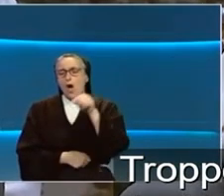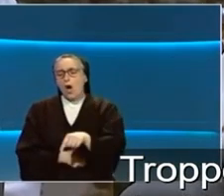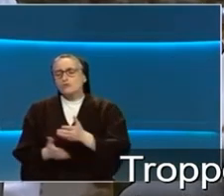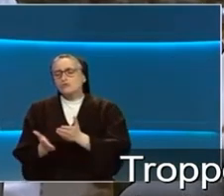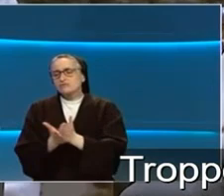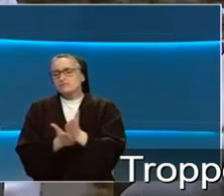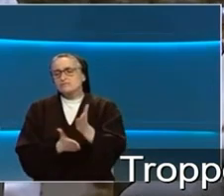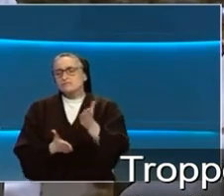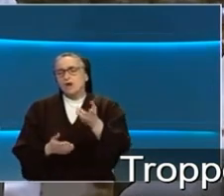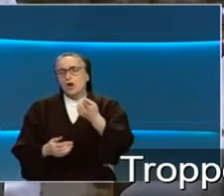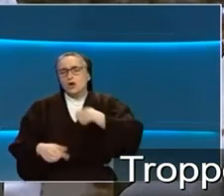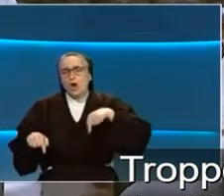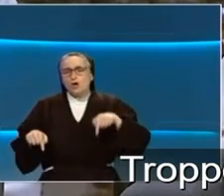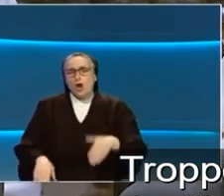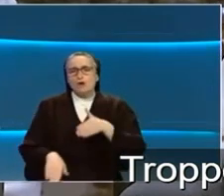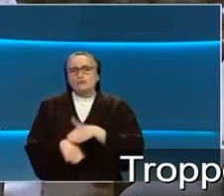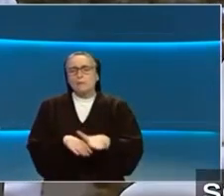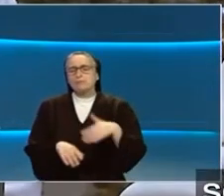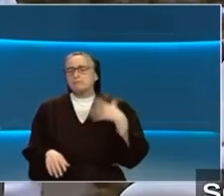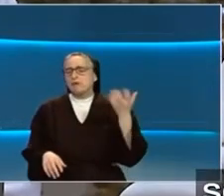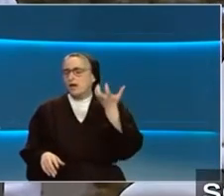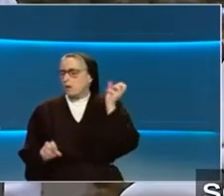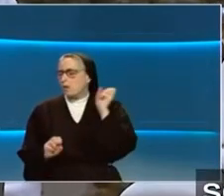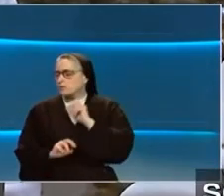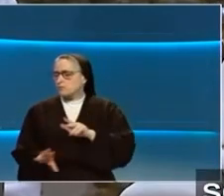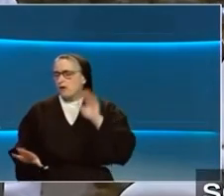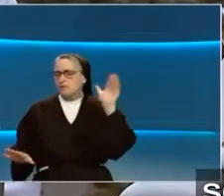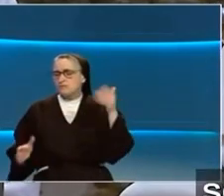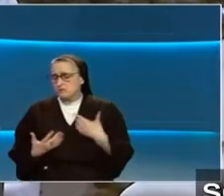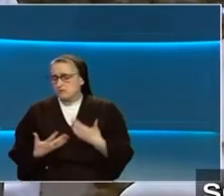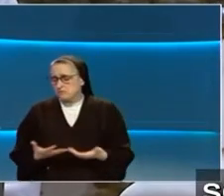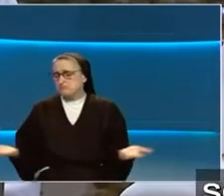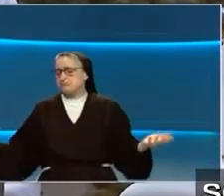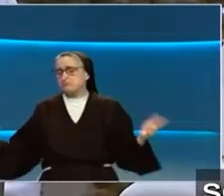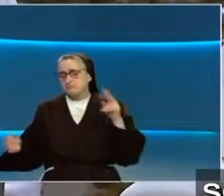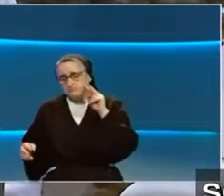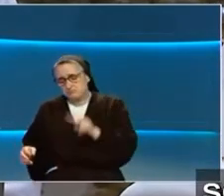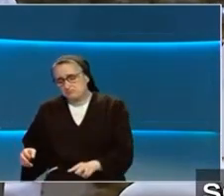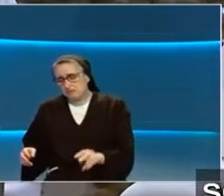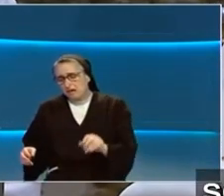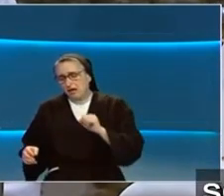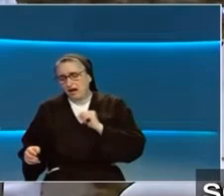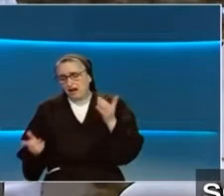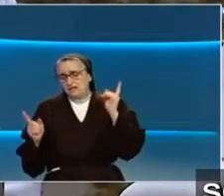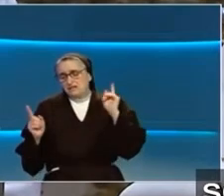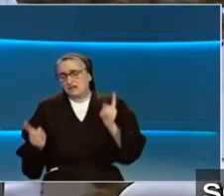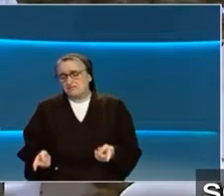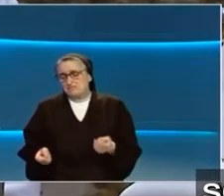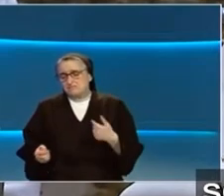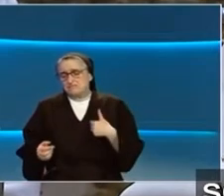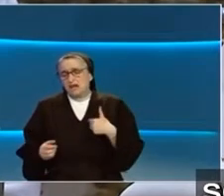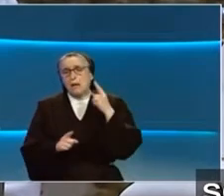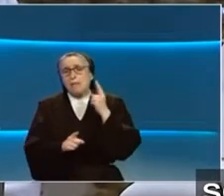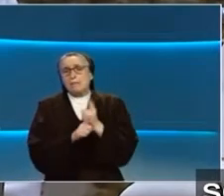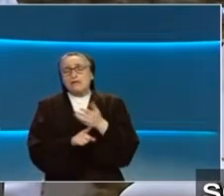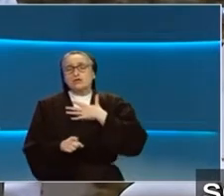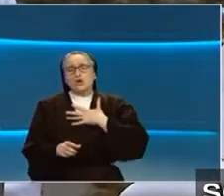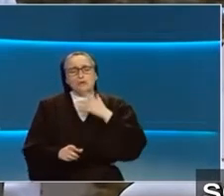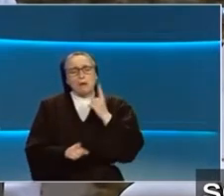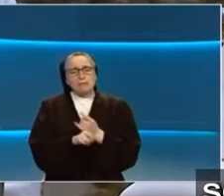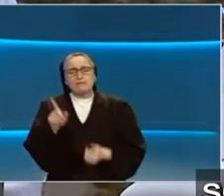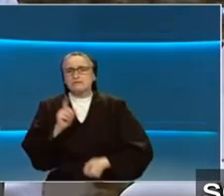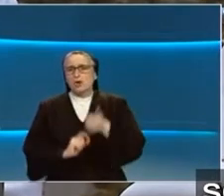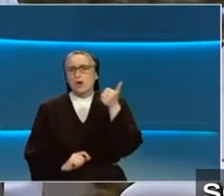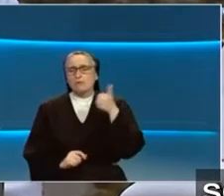다시 말씀드리면 오늘이 흘러가는 것만 멍하니 바라보거나 미래의 환멸을 느끼고 우리의